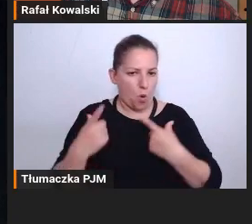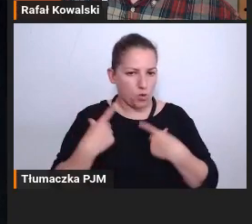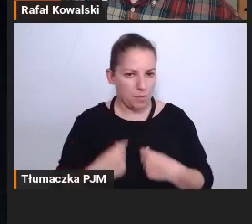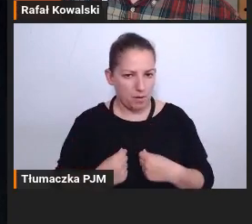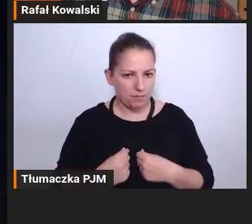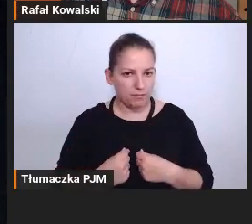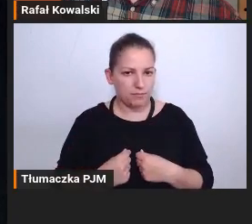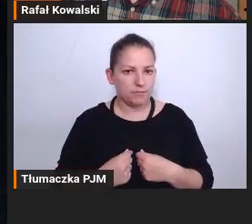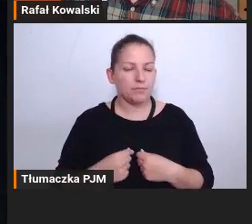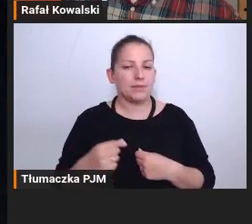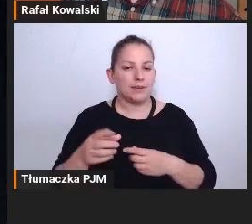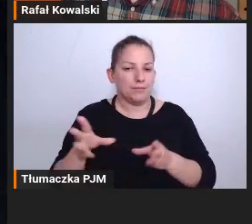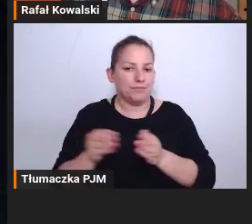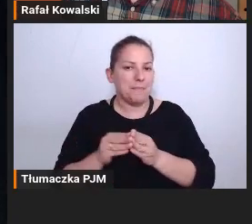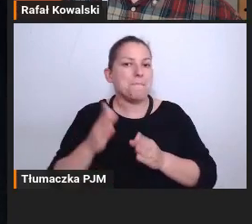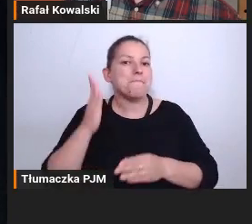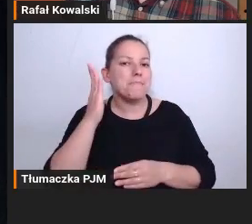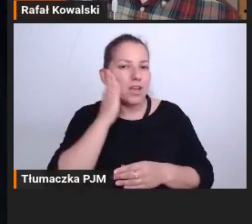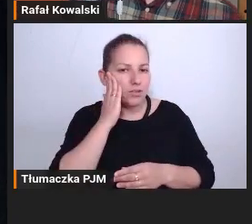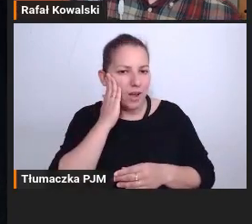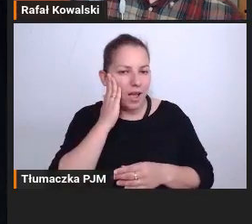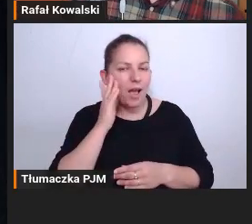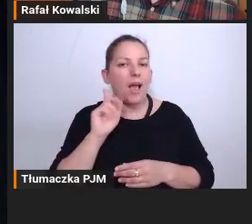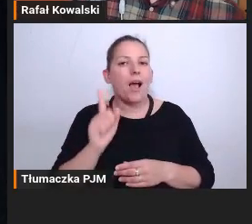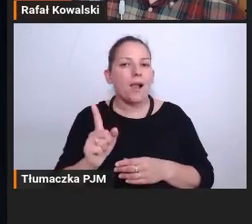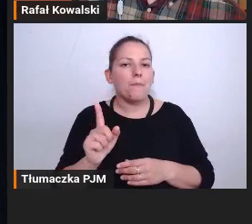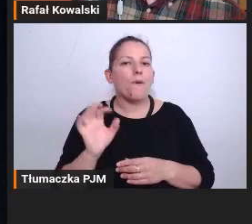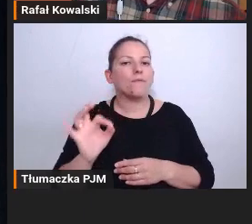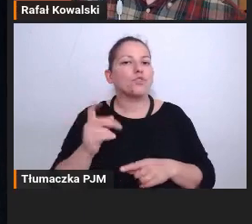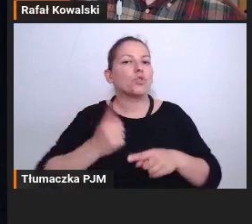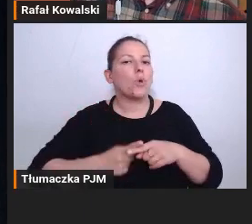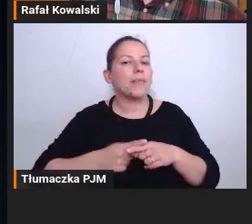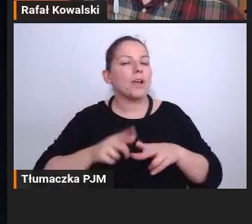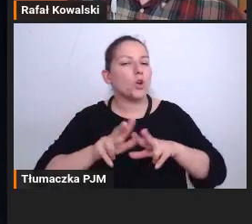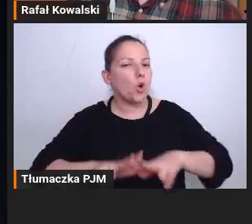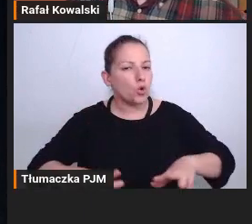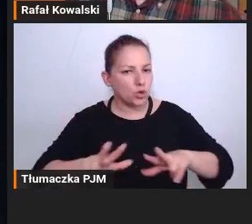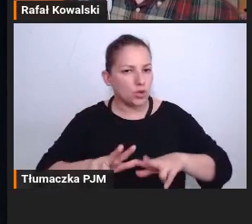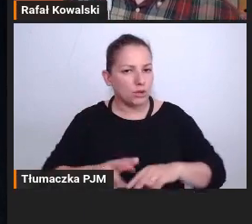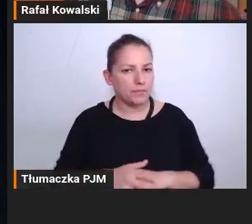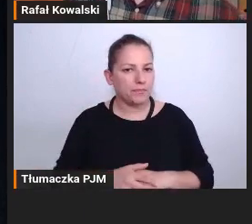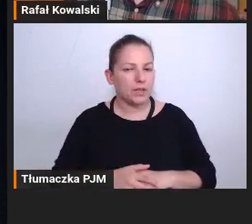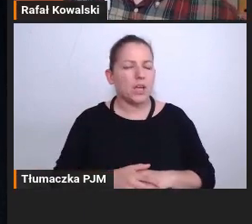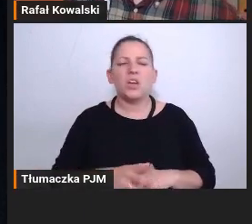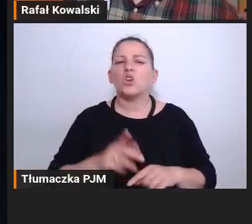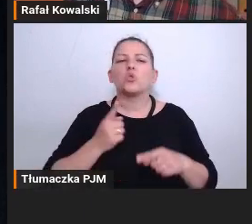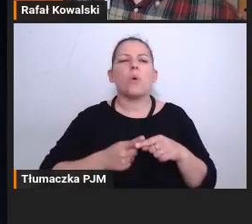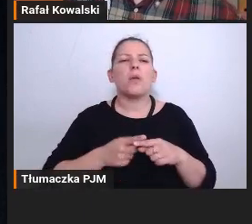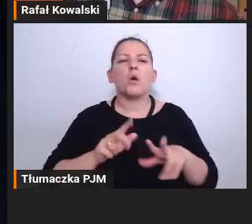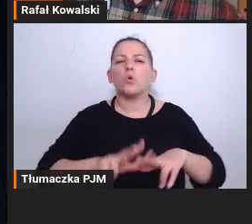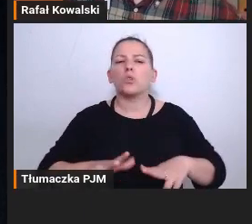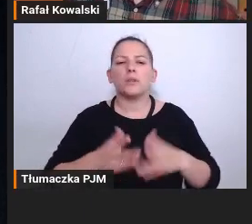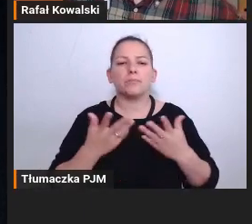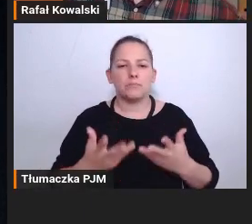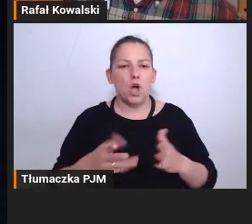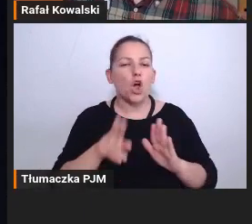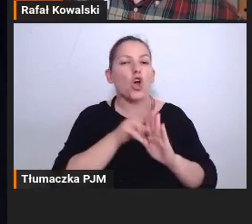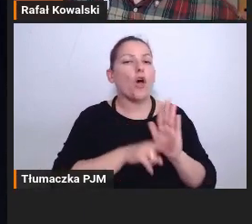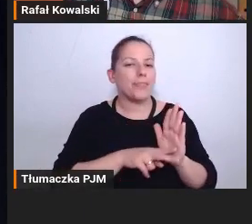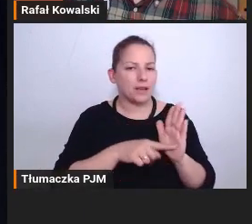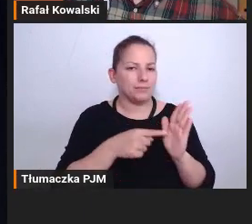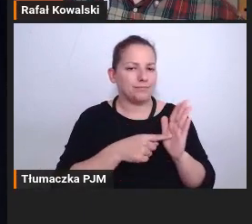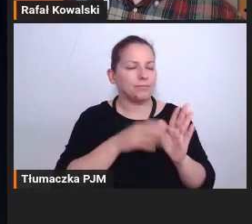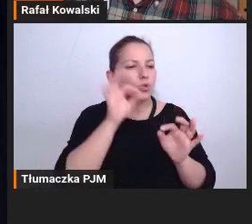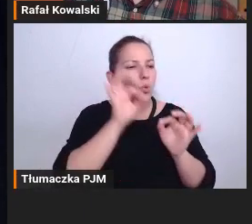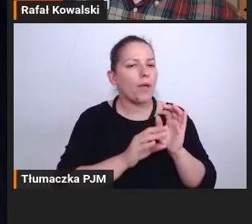którą mieszka, bądź też która jest jego członkiem rodziny. Kto to jest członek rodziny? Tutaj kodeks nam odpowiada, kto to